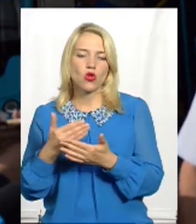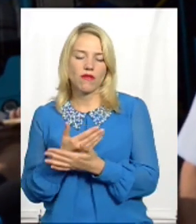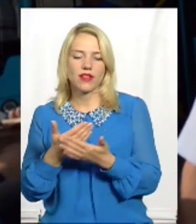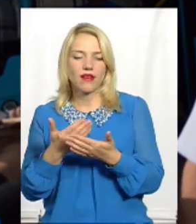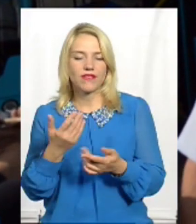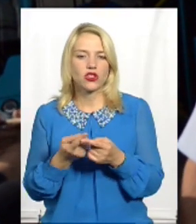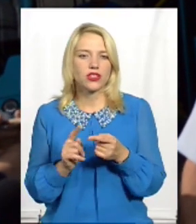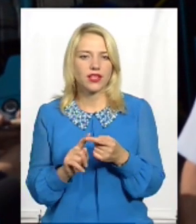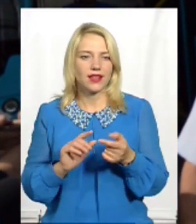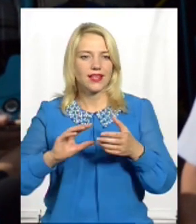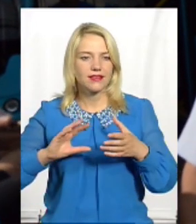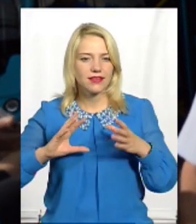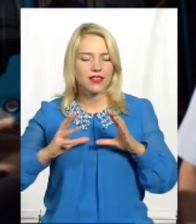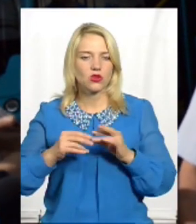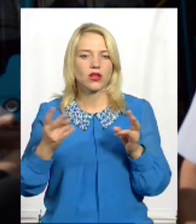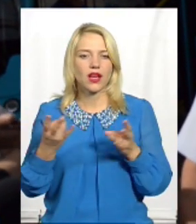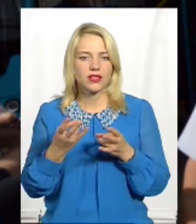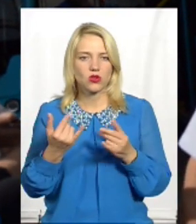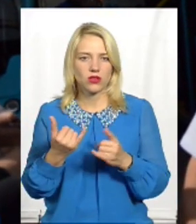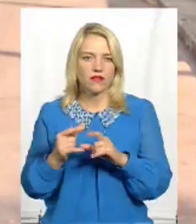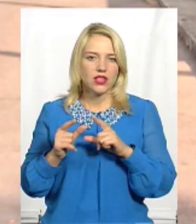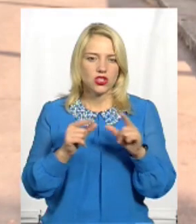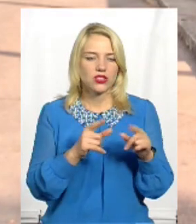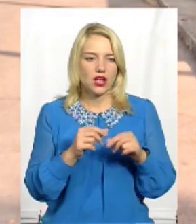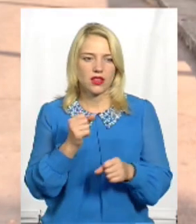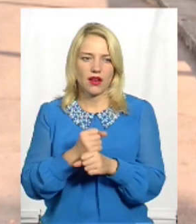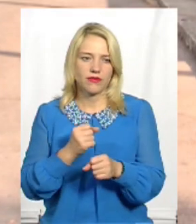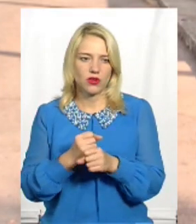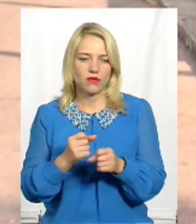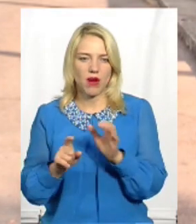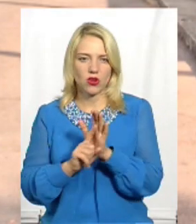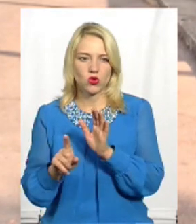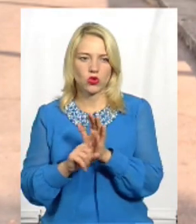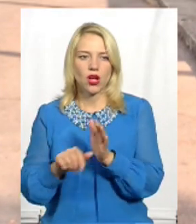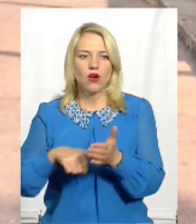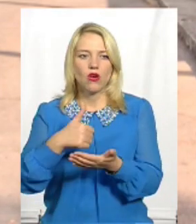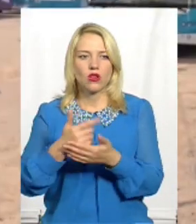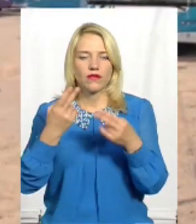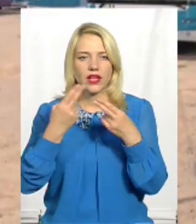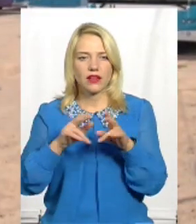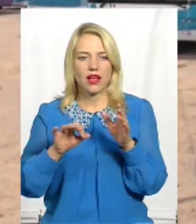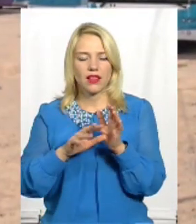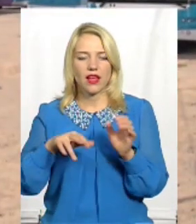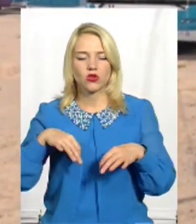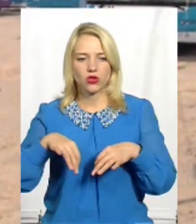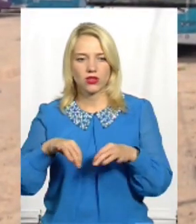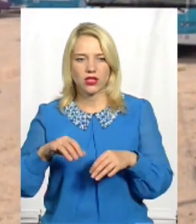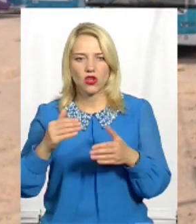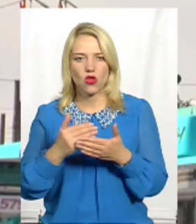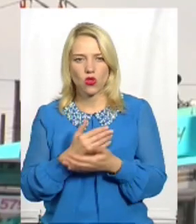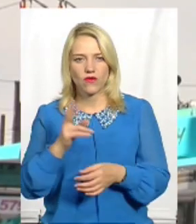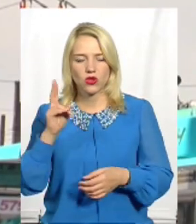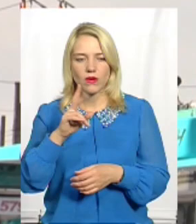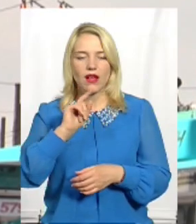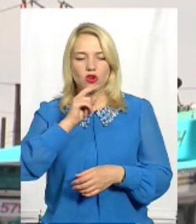сьогодні виїжджає на місто на маршрути. Головний інженер електротрансу Олексій Ковтун каже, нові тролейбуси економніші та